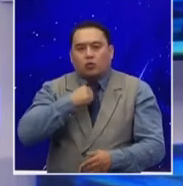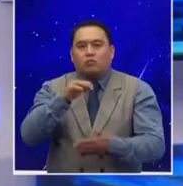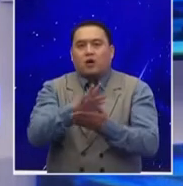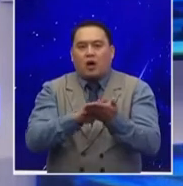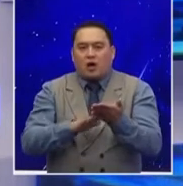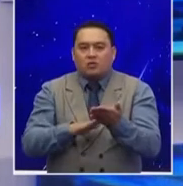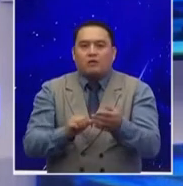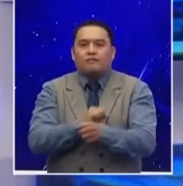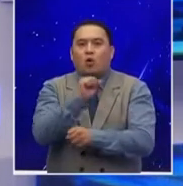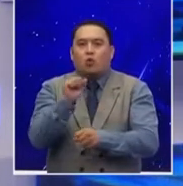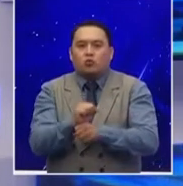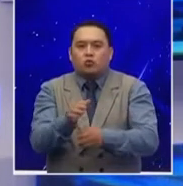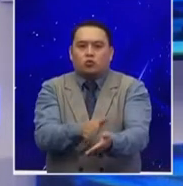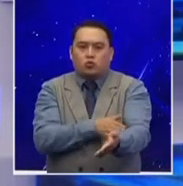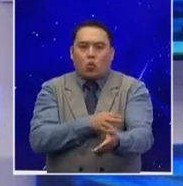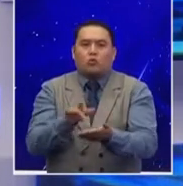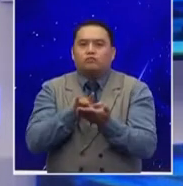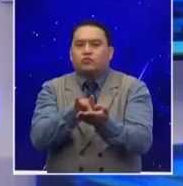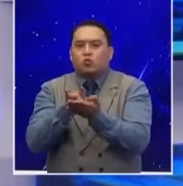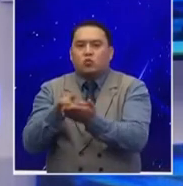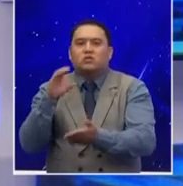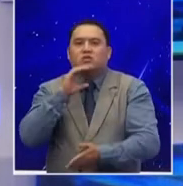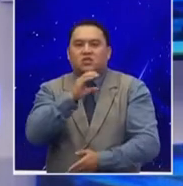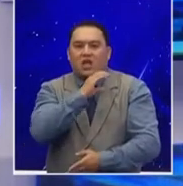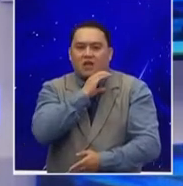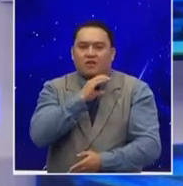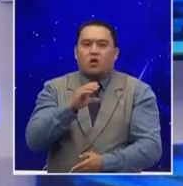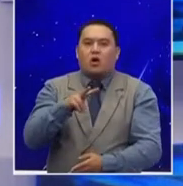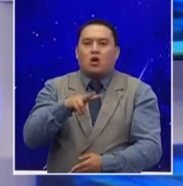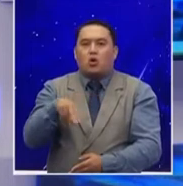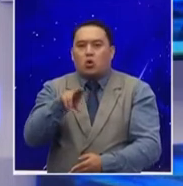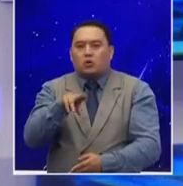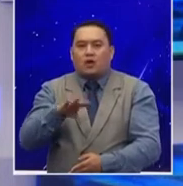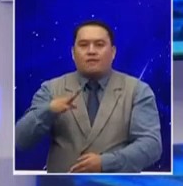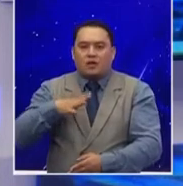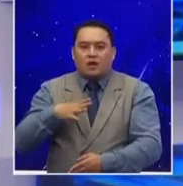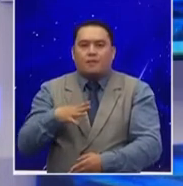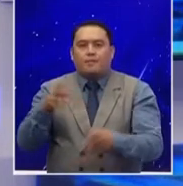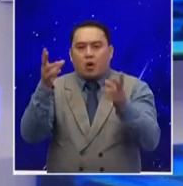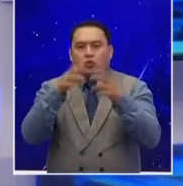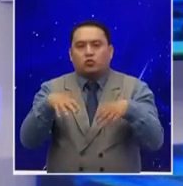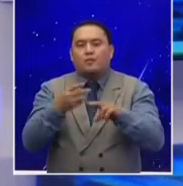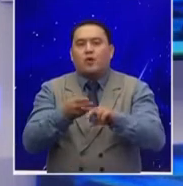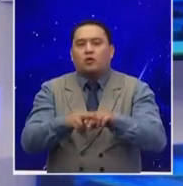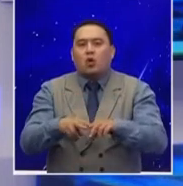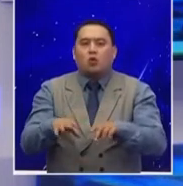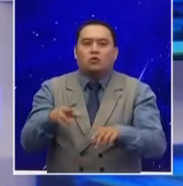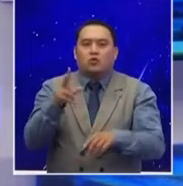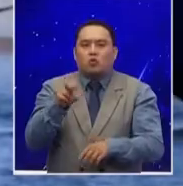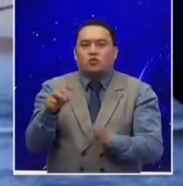Ледокол пришвартовался после долгого путешествия по Северному ледовитому океану, который, по словам ученых, медленно умирает. В